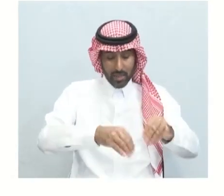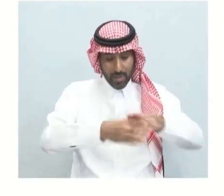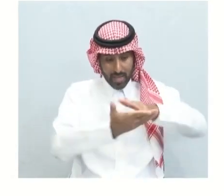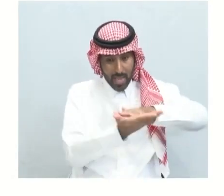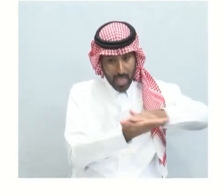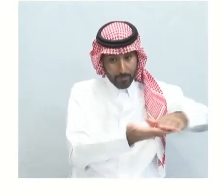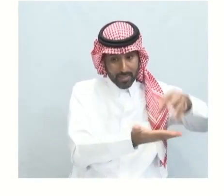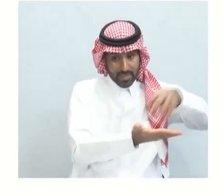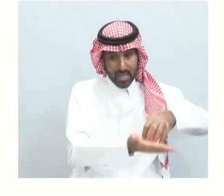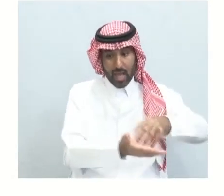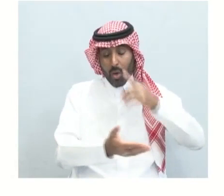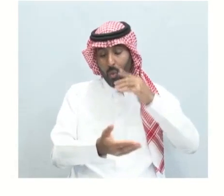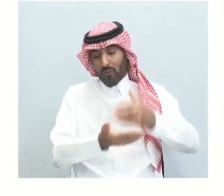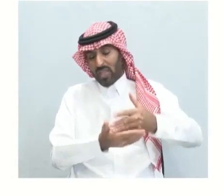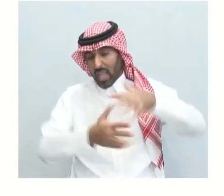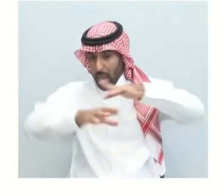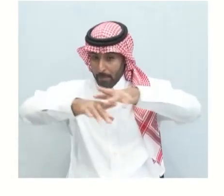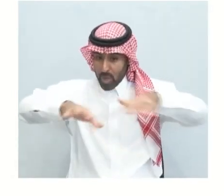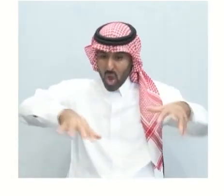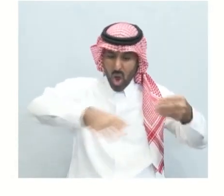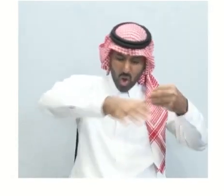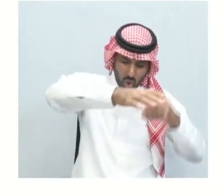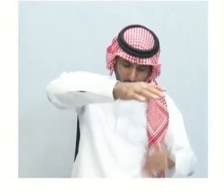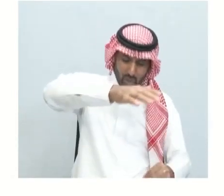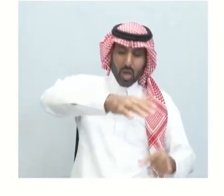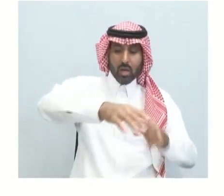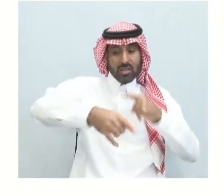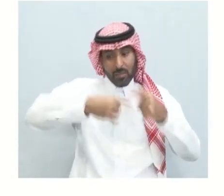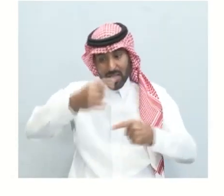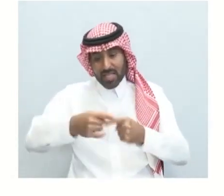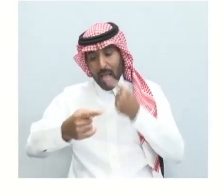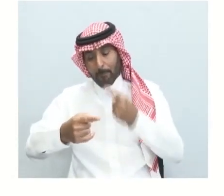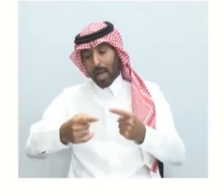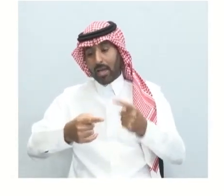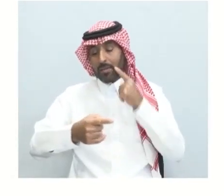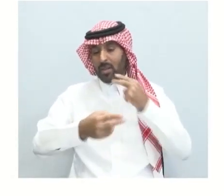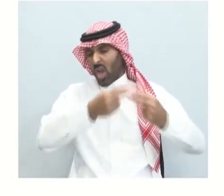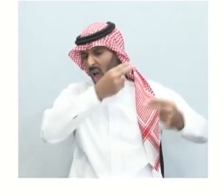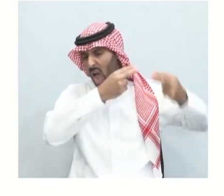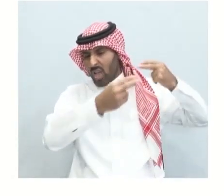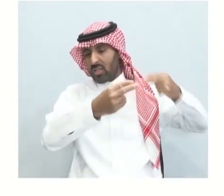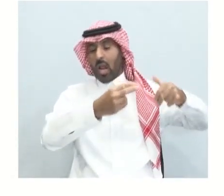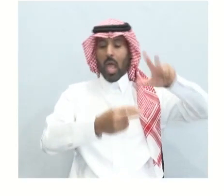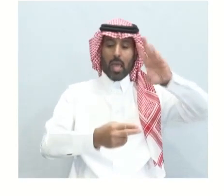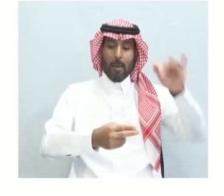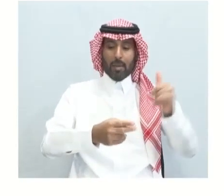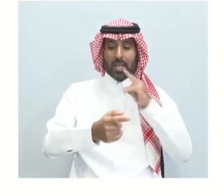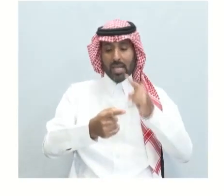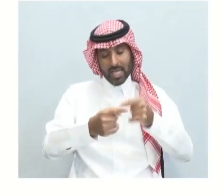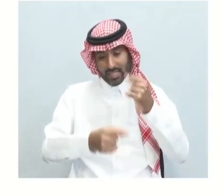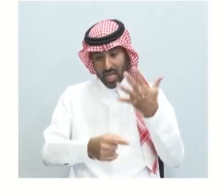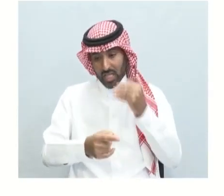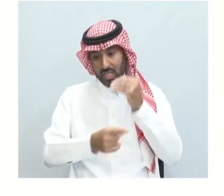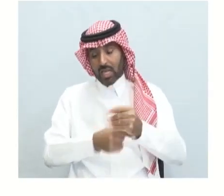على اليابسه وفي المياه الضحله وتمتد اعمار صخور الرف العربي من العصر الكامبري الى الفتره الحديثه اي